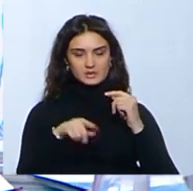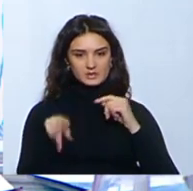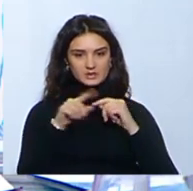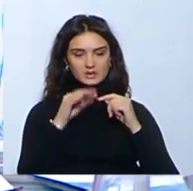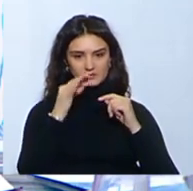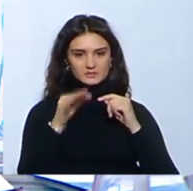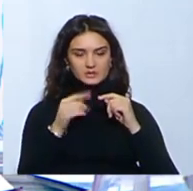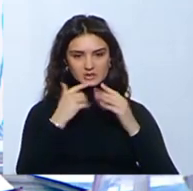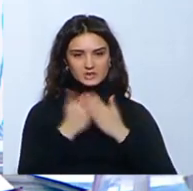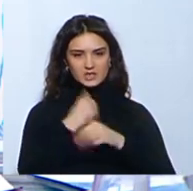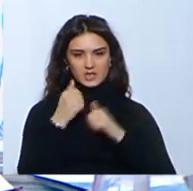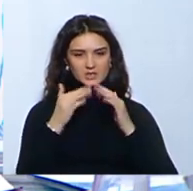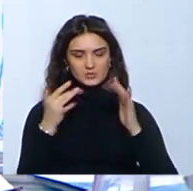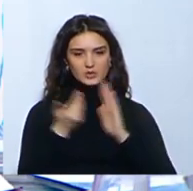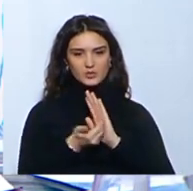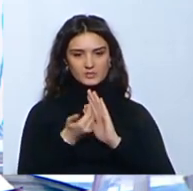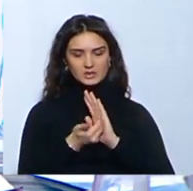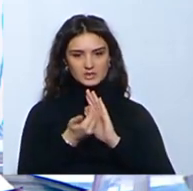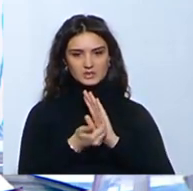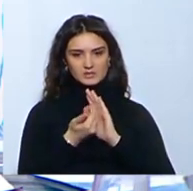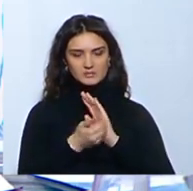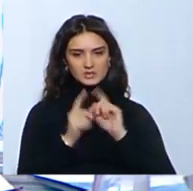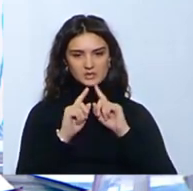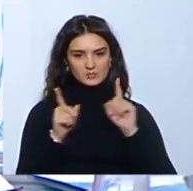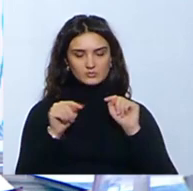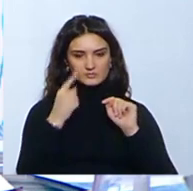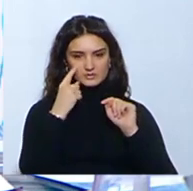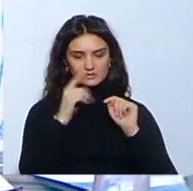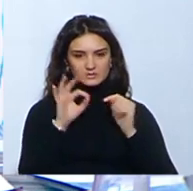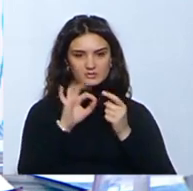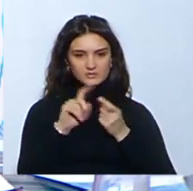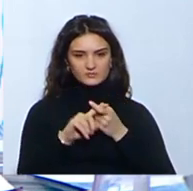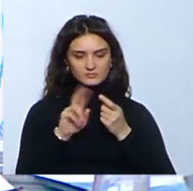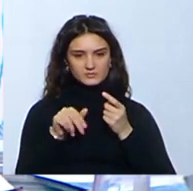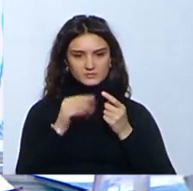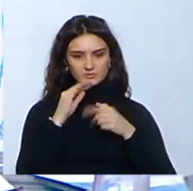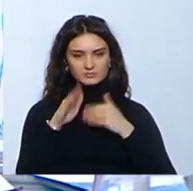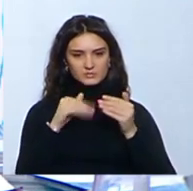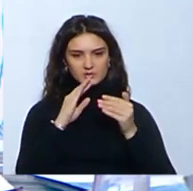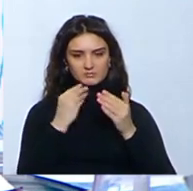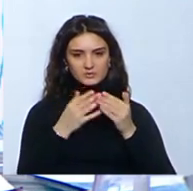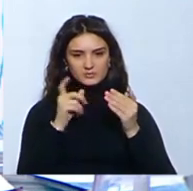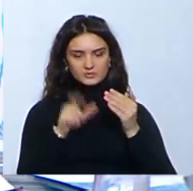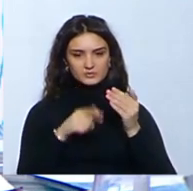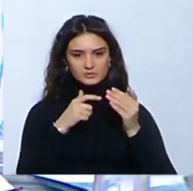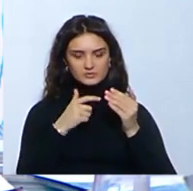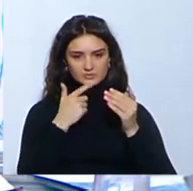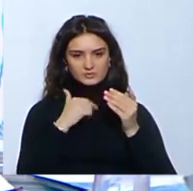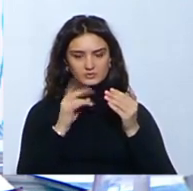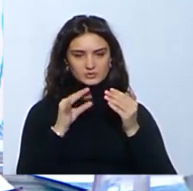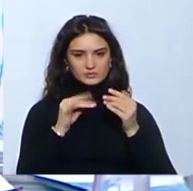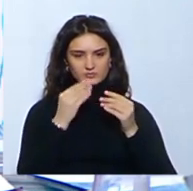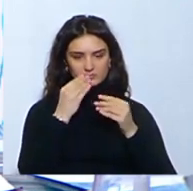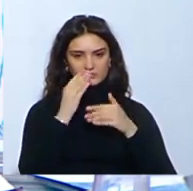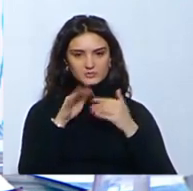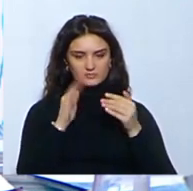გაგახსენებთ საახალწო რეკომენდაციებს, განსაკუთრებით თვალთან დაკავშირებით და შემდეგ უკვე ალბათო ნინოსთან ერთად ჩვენ კვების ბლოგიც